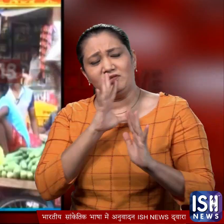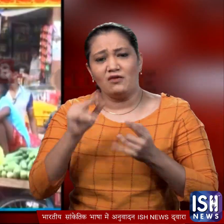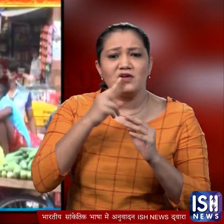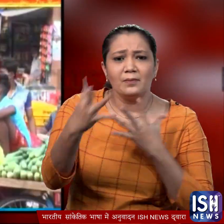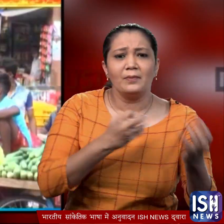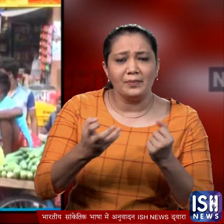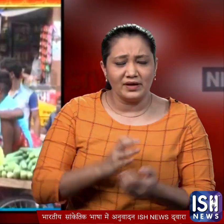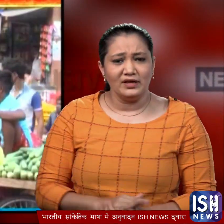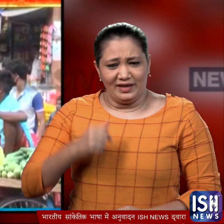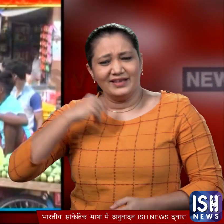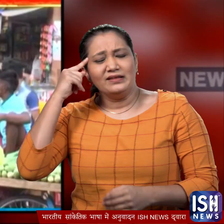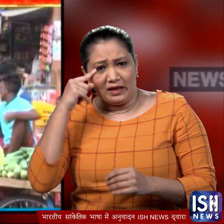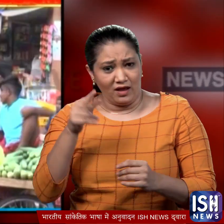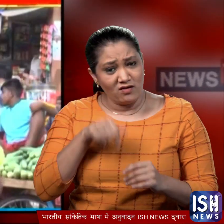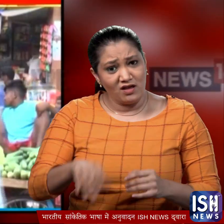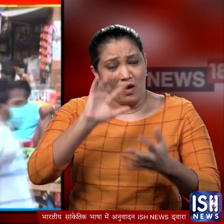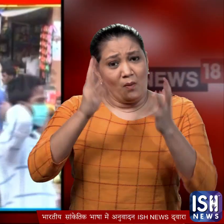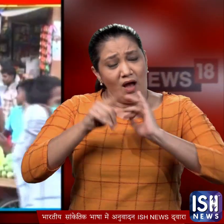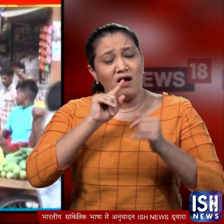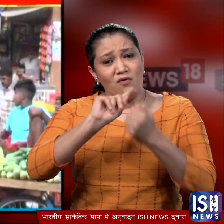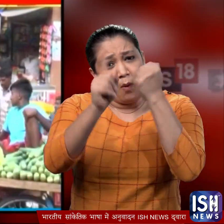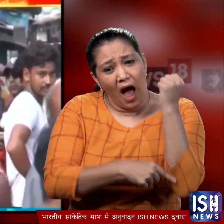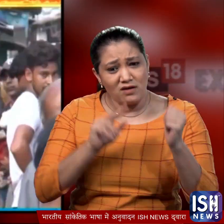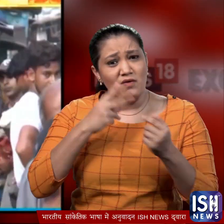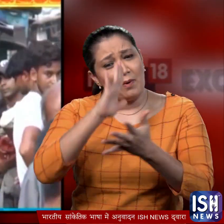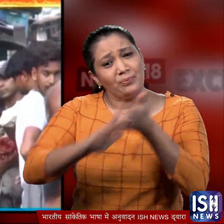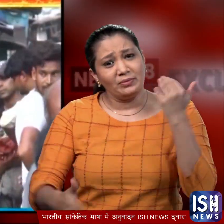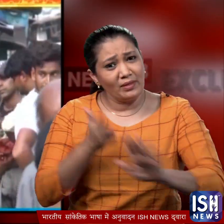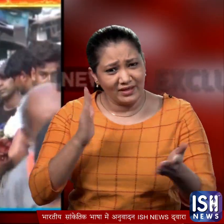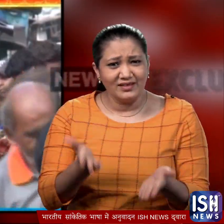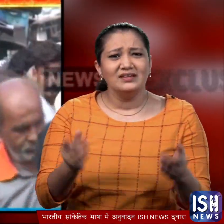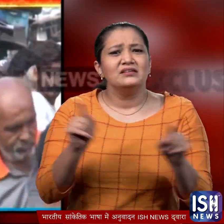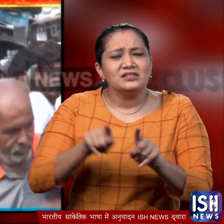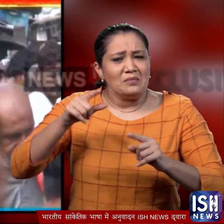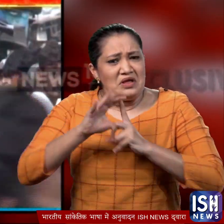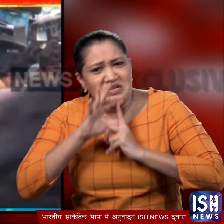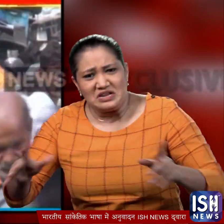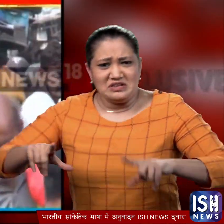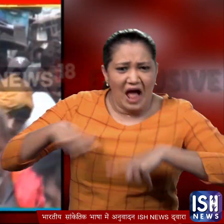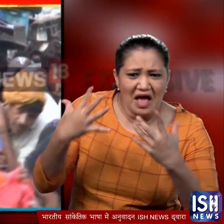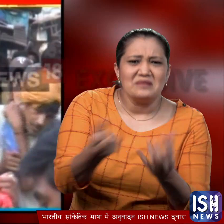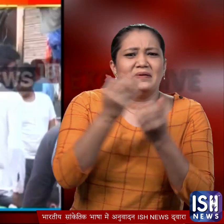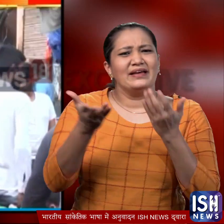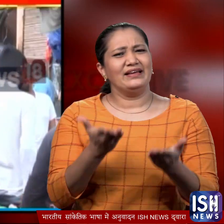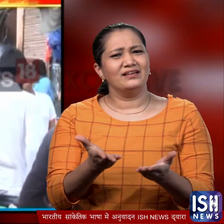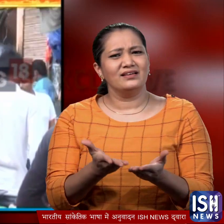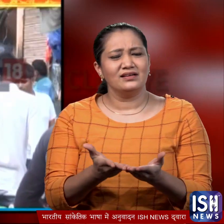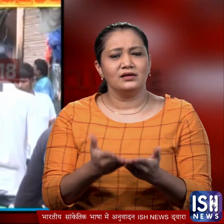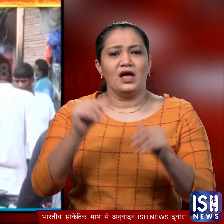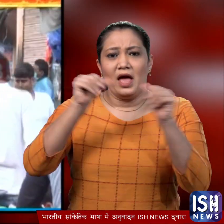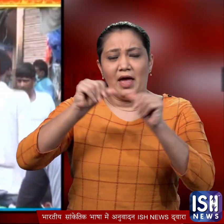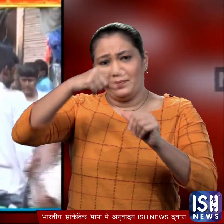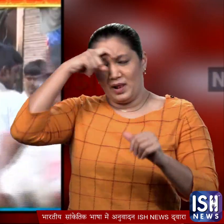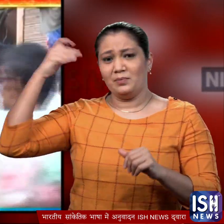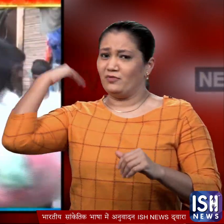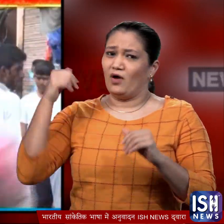दिखे। एक बार तो उन्हें देखकर लगा जैसे दुनिया में सब्जी खत्म होने वाली है और इसीलिए वो जान पर खेलकर खरीदारी कर रहे हैं। अप्रैल में